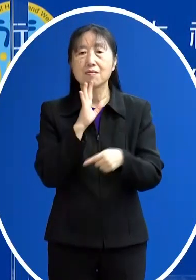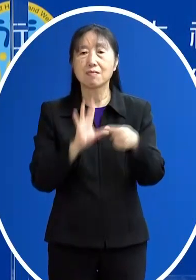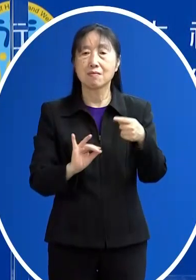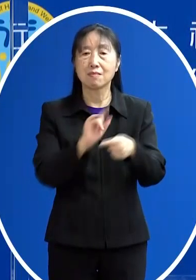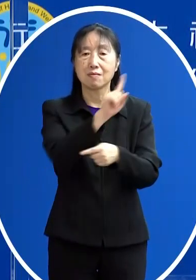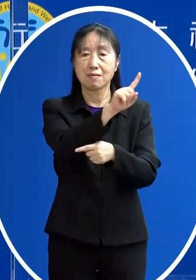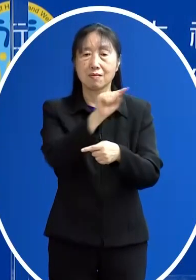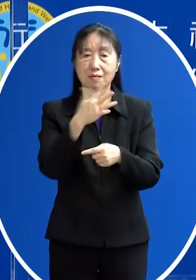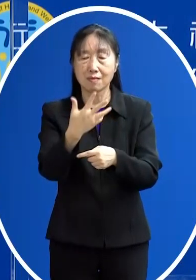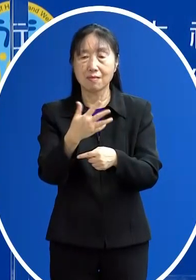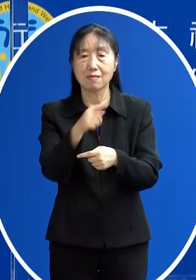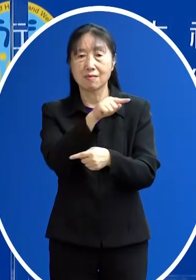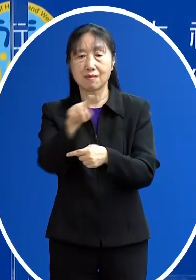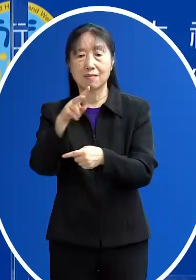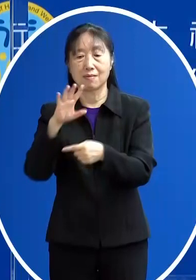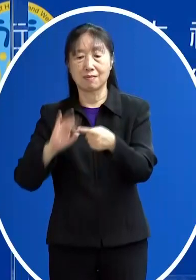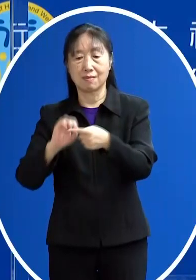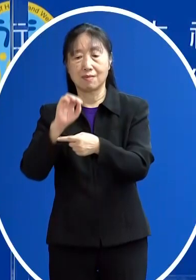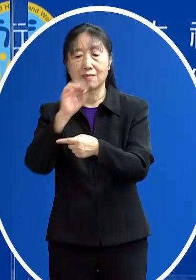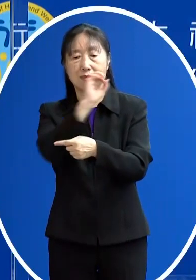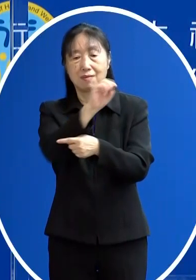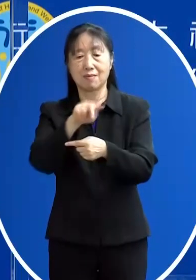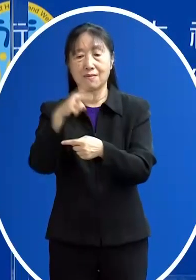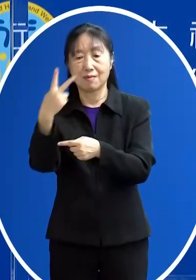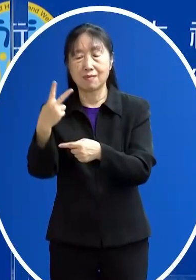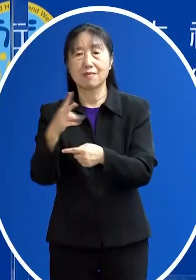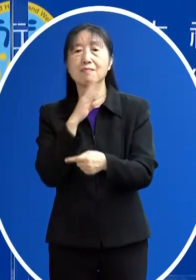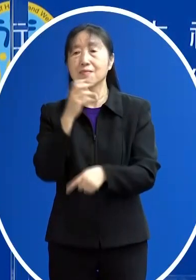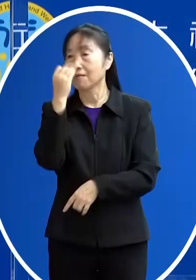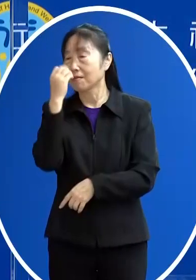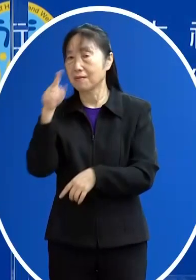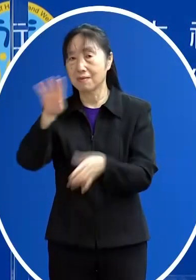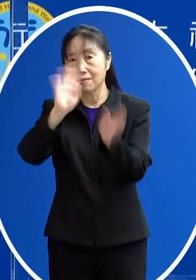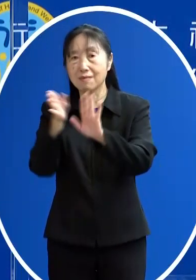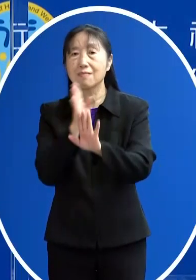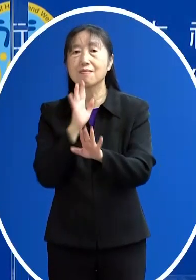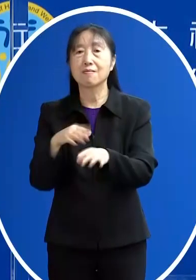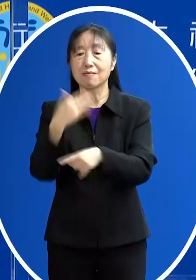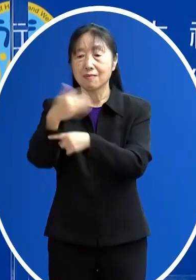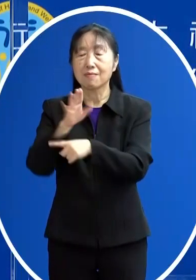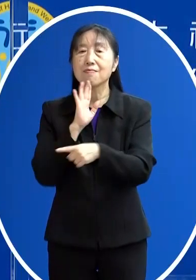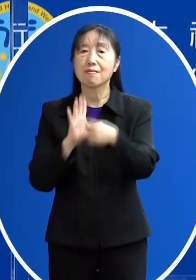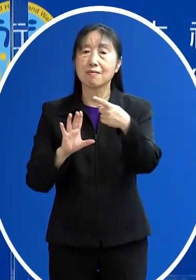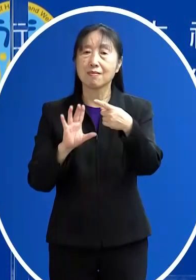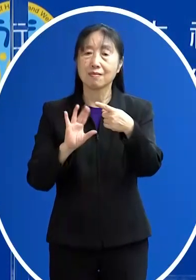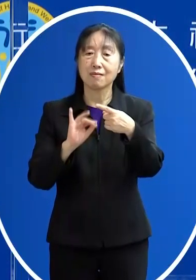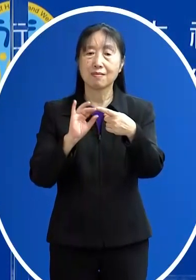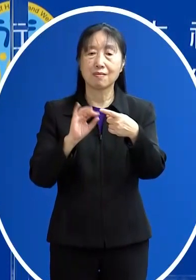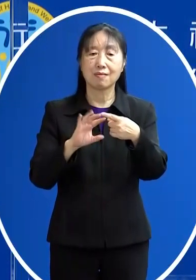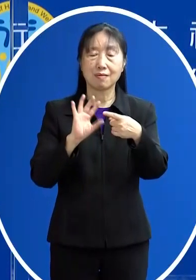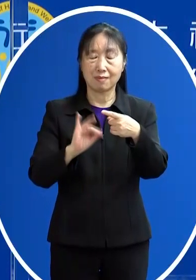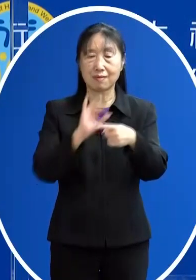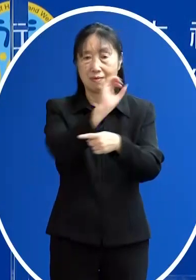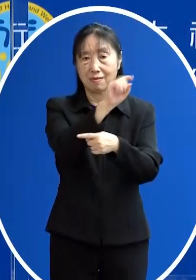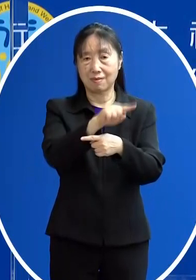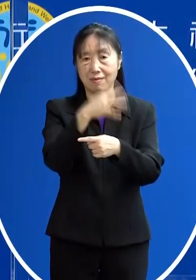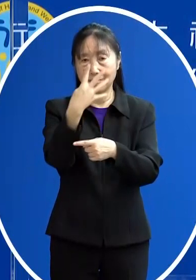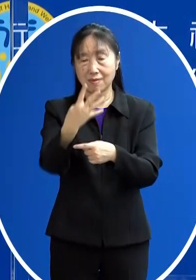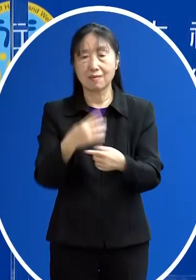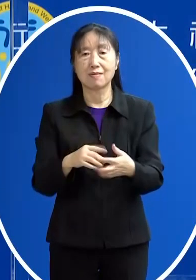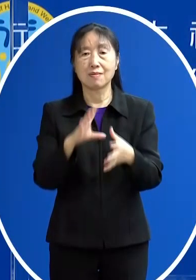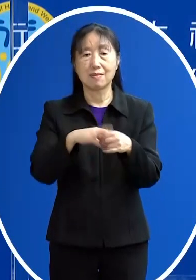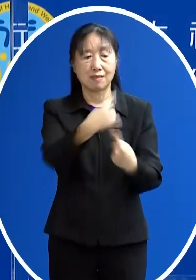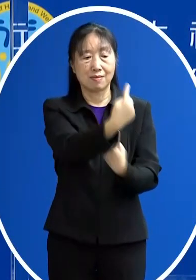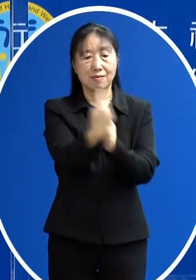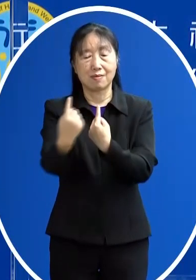是 0.18 到 0.2 之间，那香港的话大概致死率是 0.4%， 所以这个部分来讲，我们